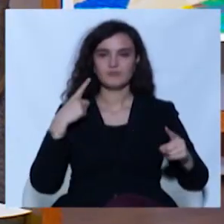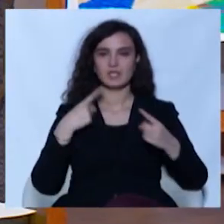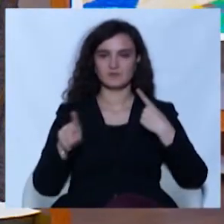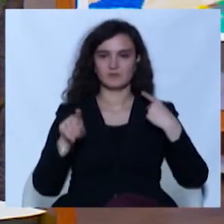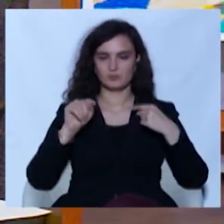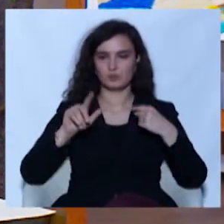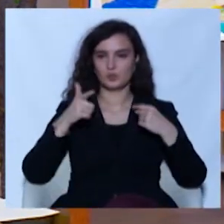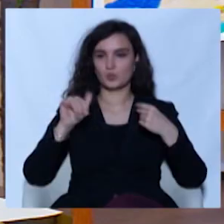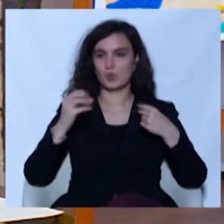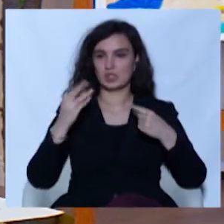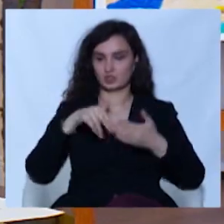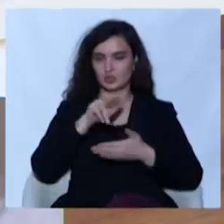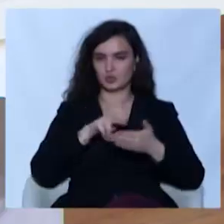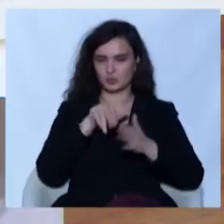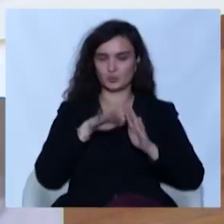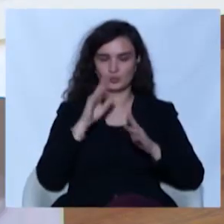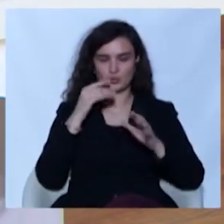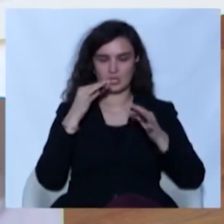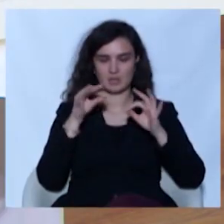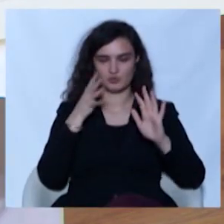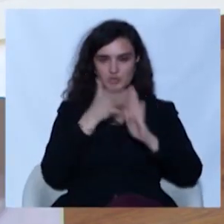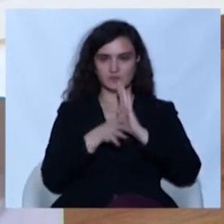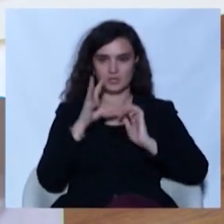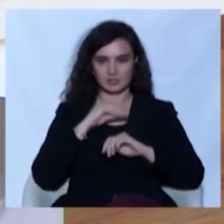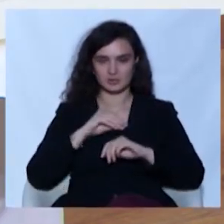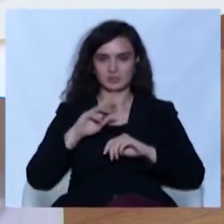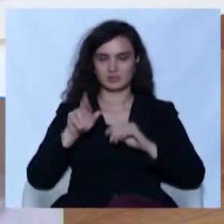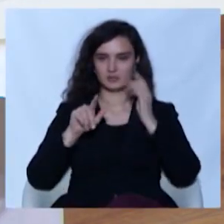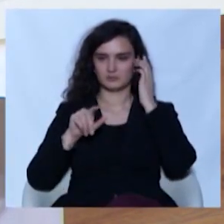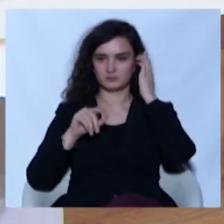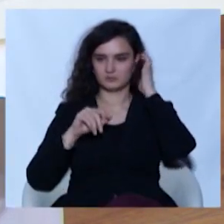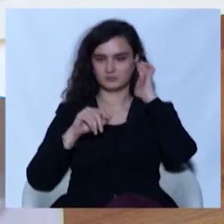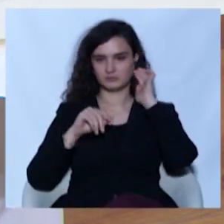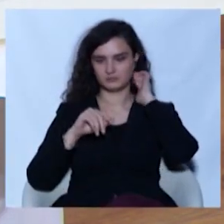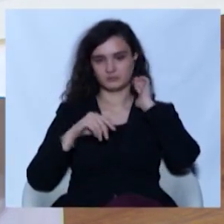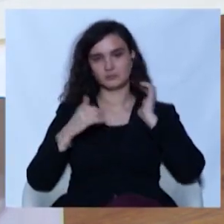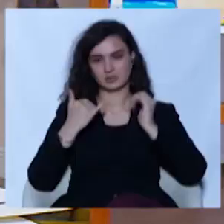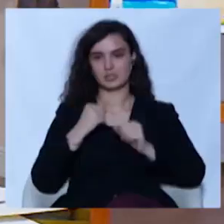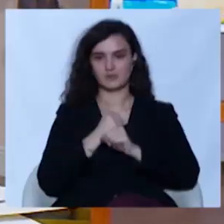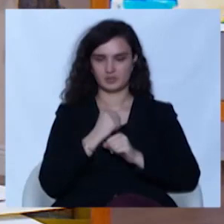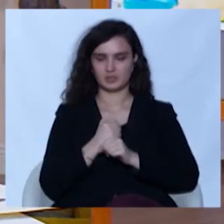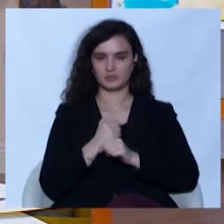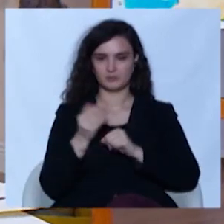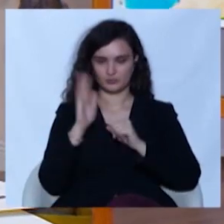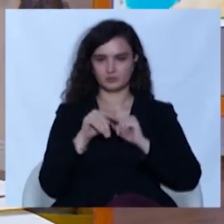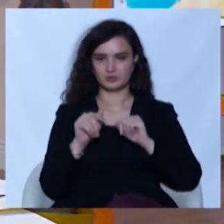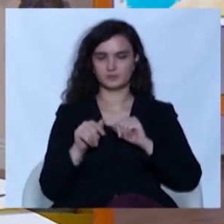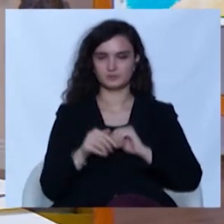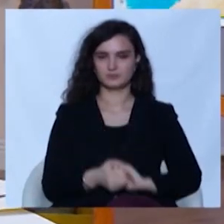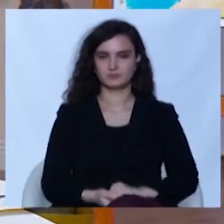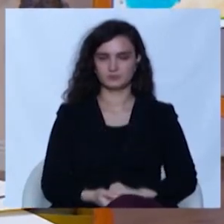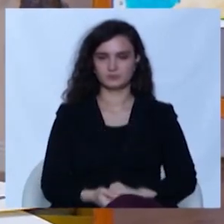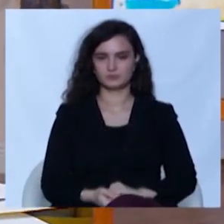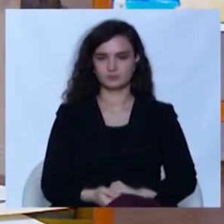განსხვავებულია გუაშეთემით, რომ უფრო გამჯვირვალეა. Და ეხა გავაკეთოთ, მოდი.